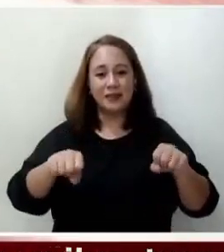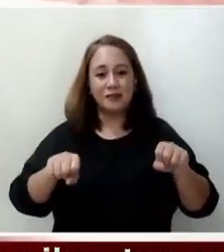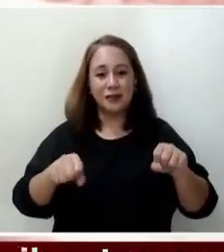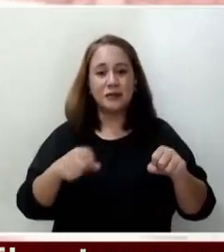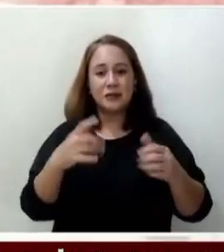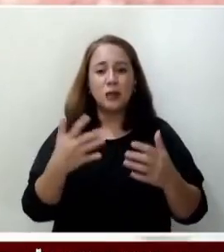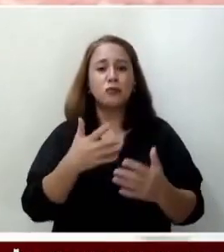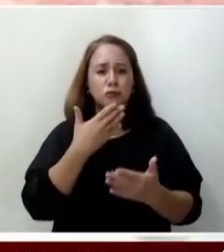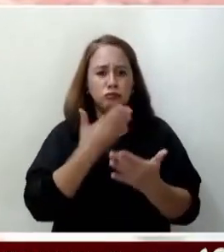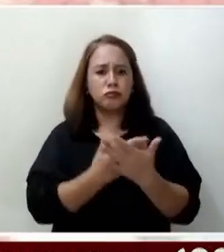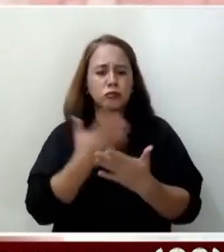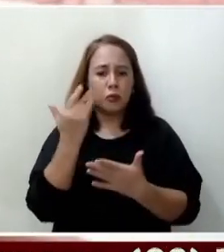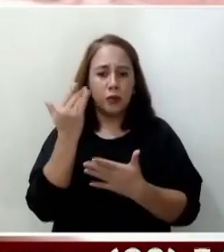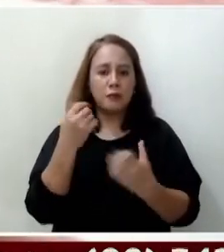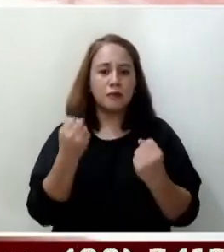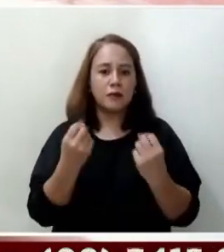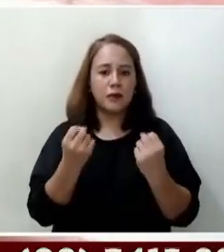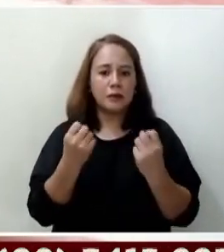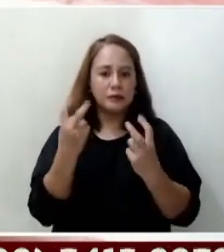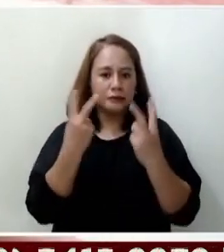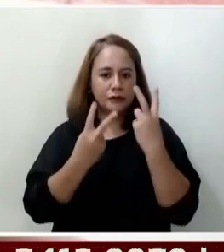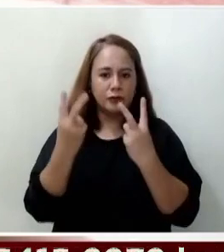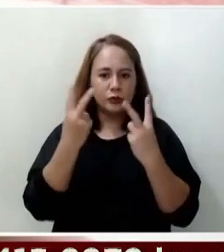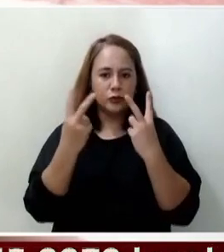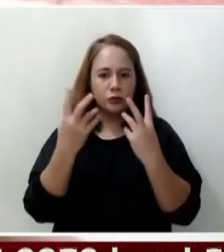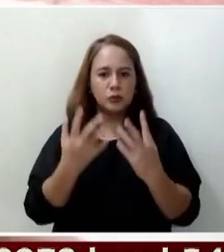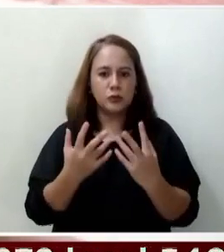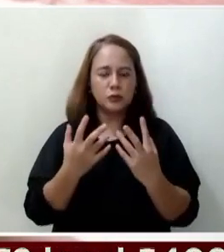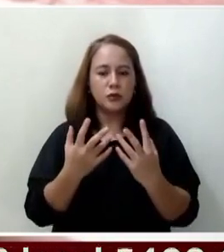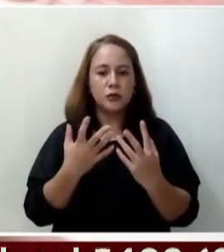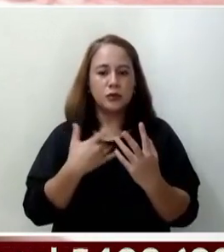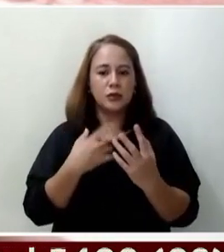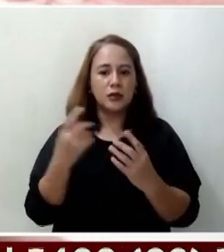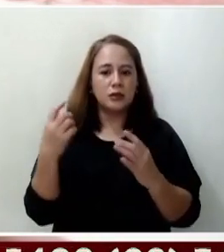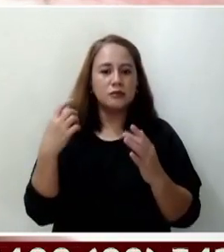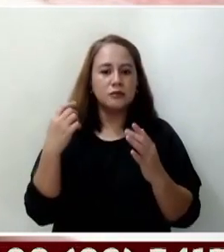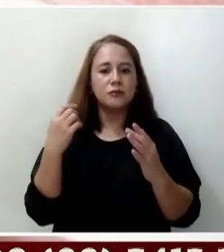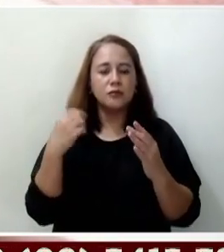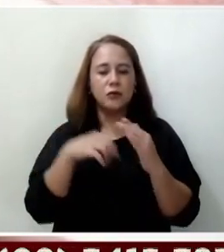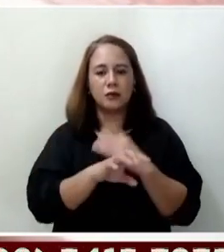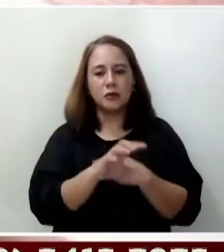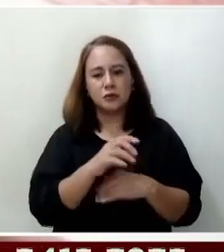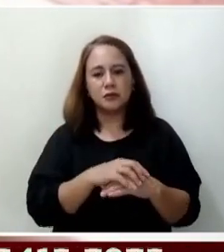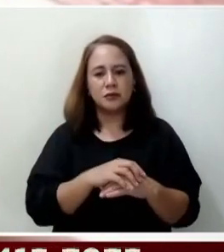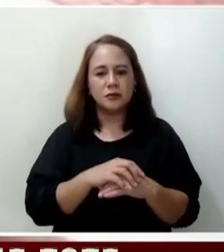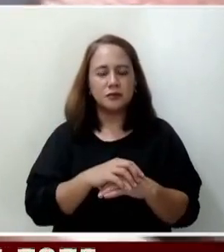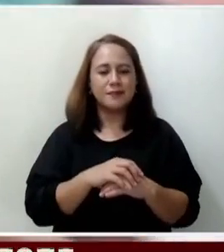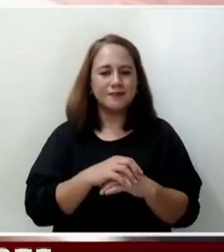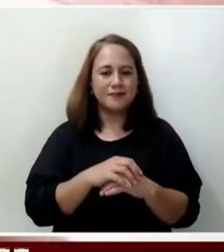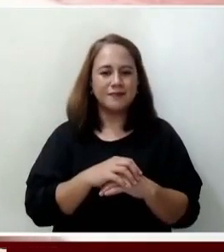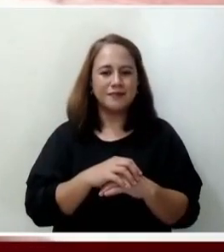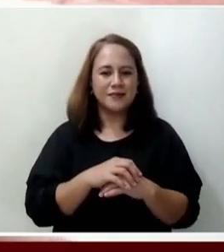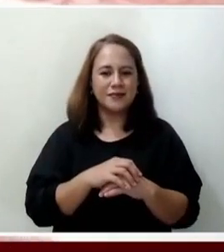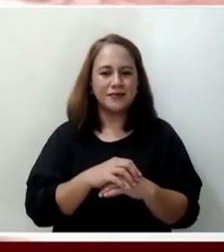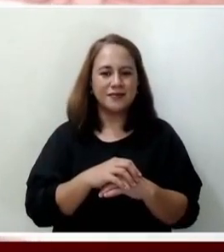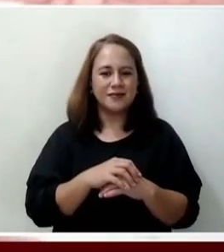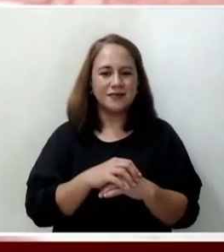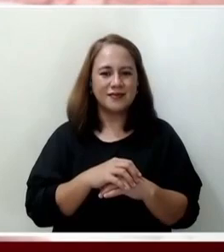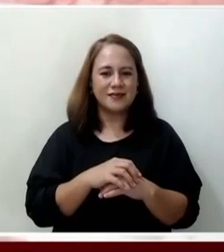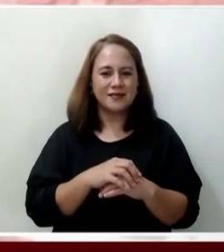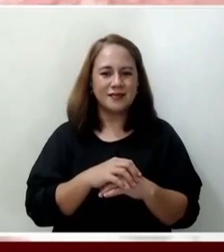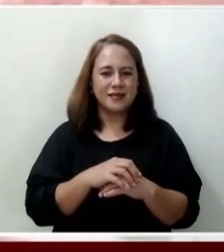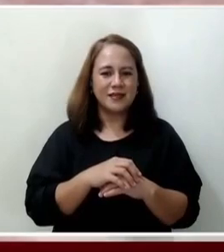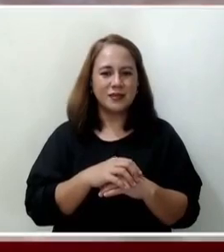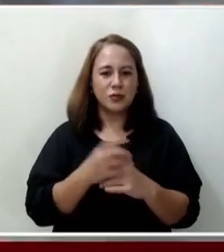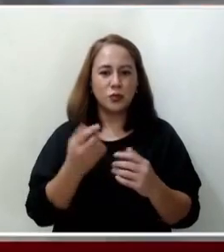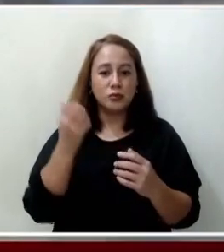okay na dahil marami ng bisita na pumapasok. Ang sa dati na wala pang bisita, puro na taga